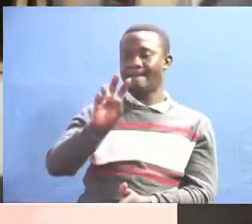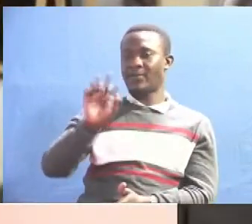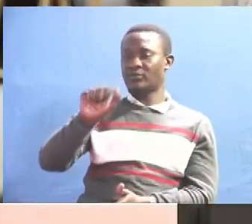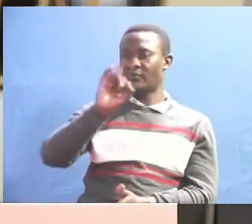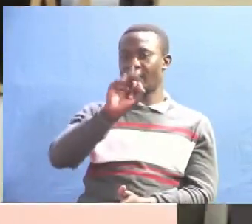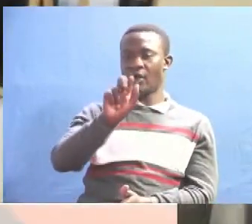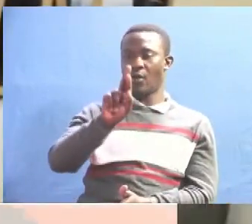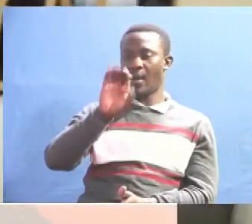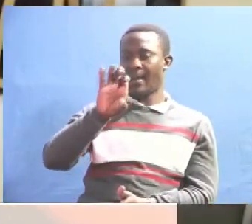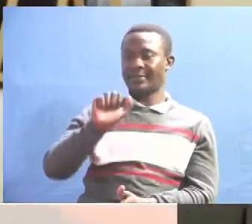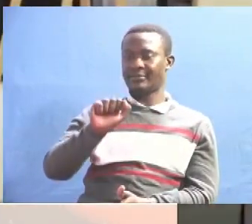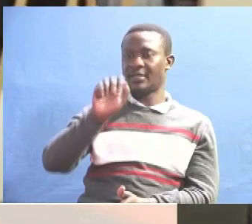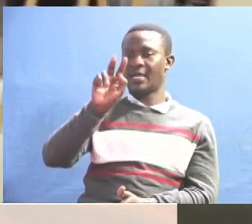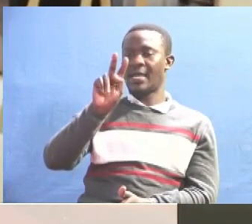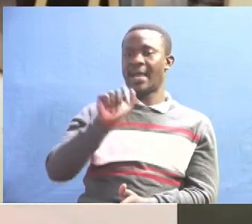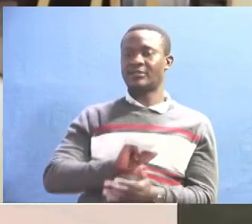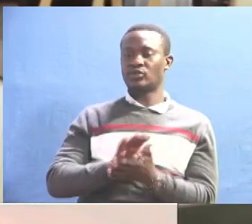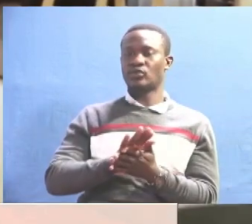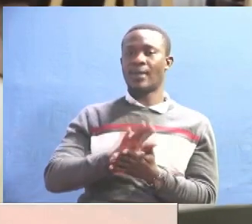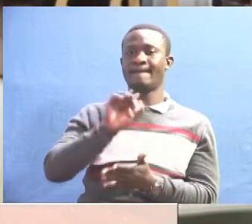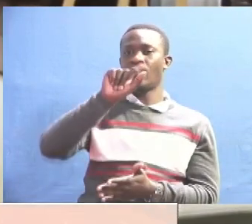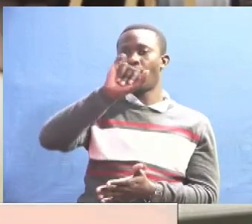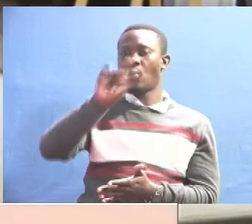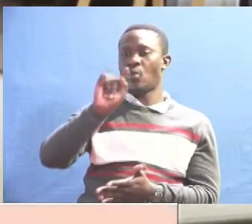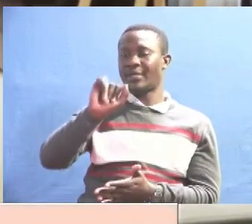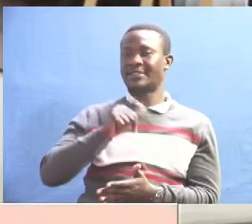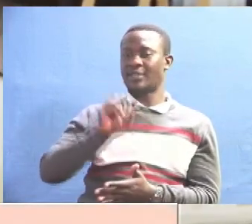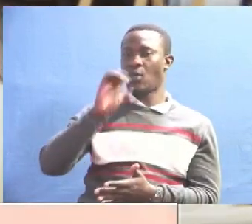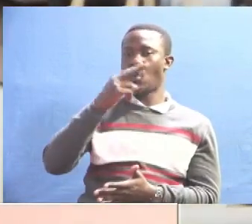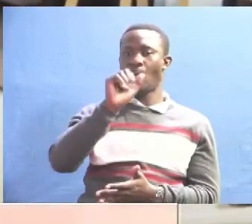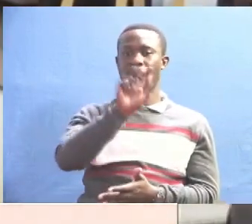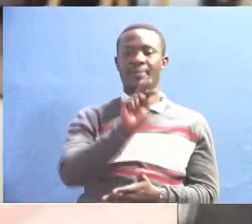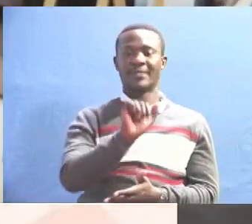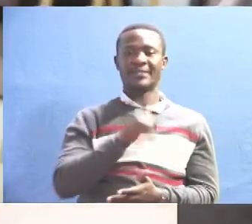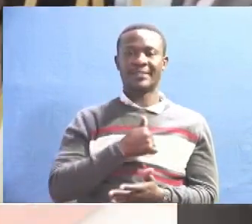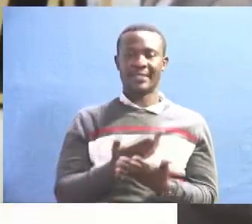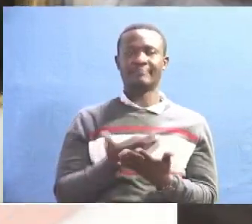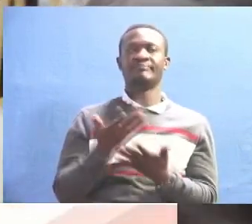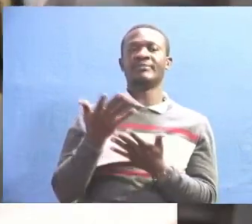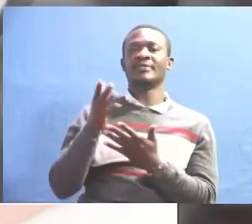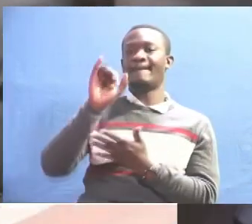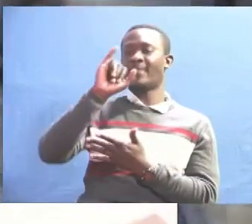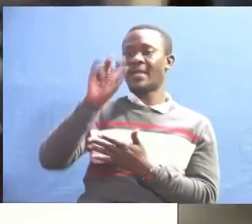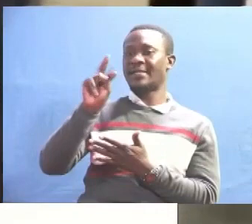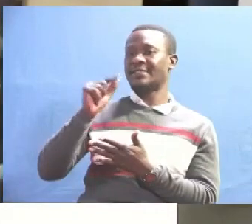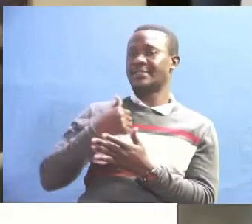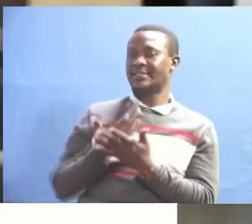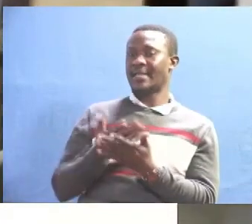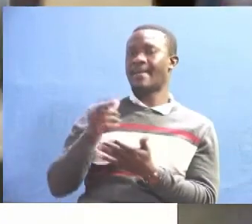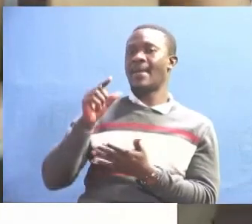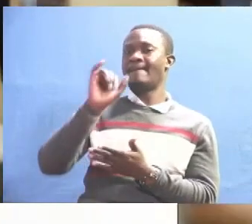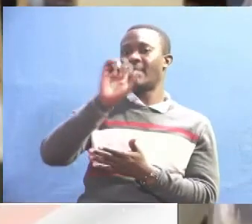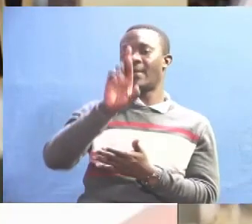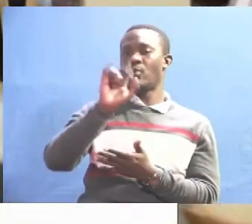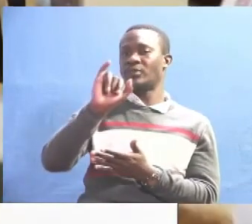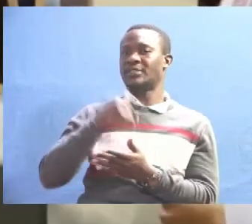Faure Esozimna wa Togo, Asimi Goita wa Mali, Umaro Sisoko Embalo wa Guinea-Bissau, Mahamat Idris